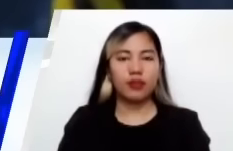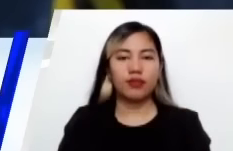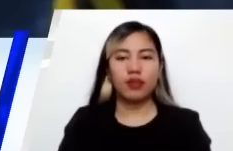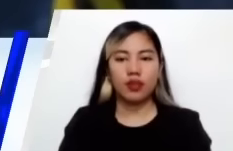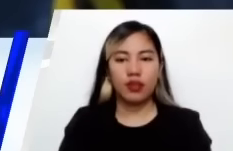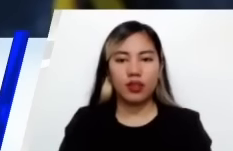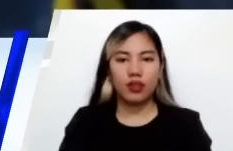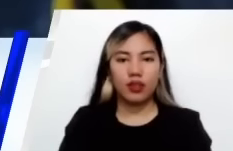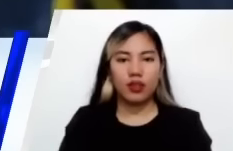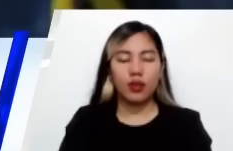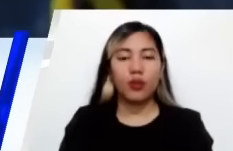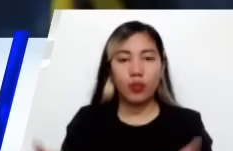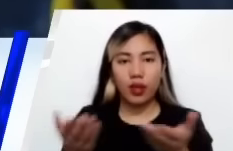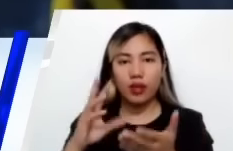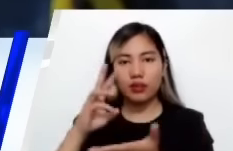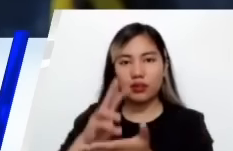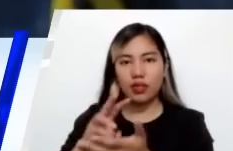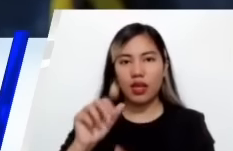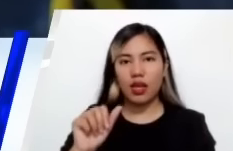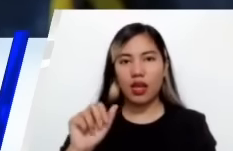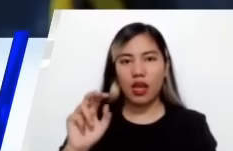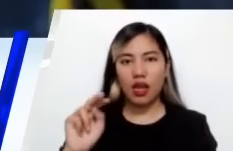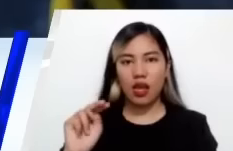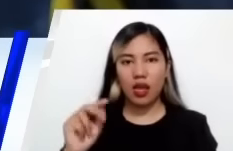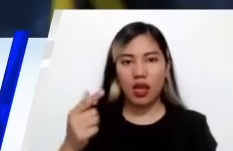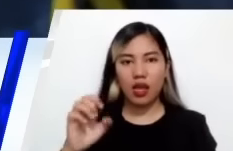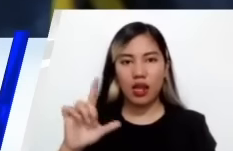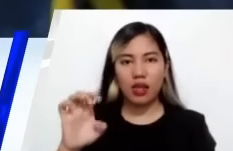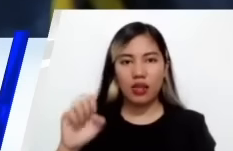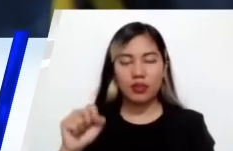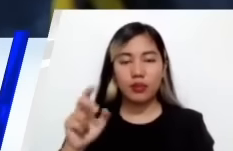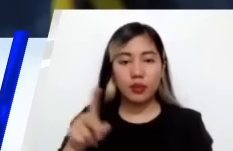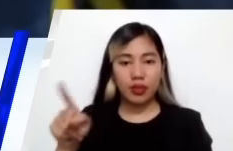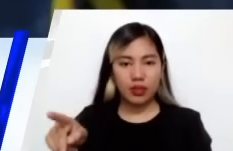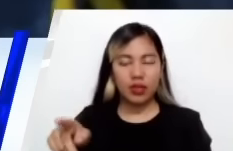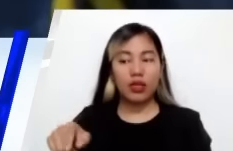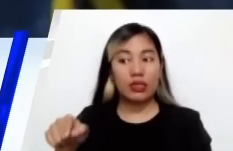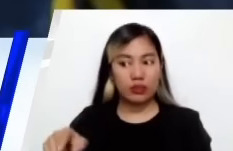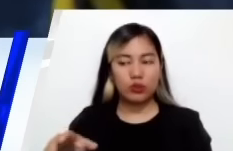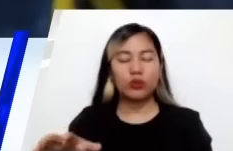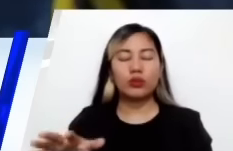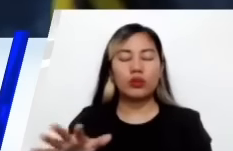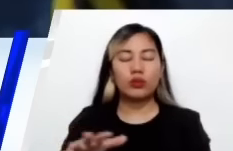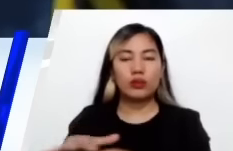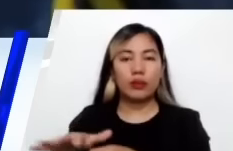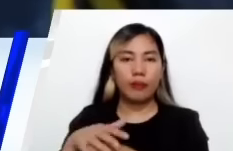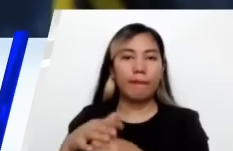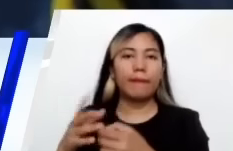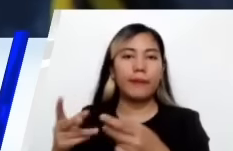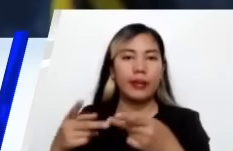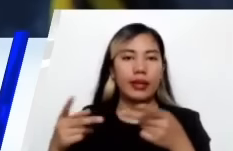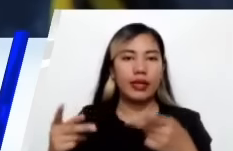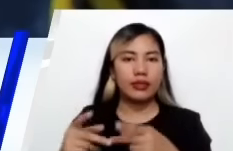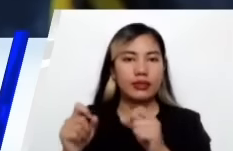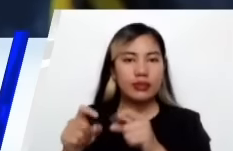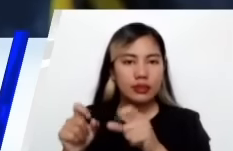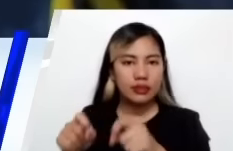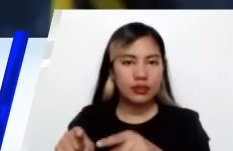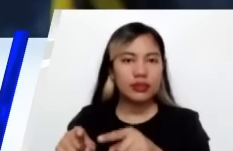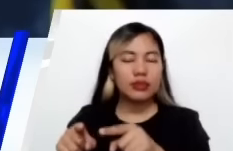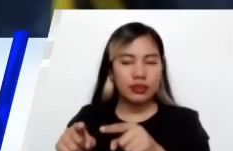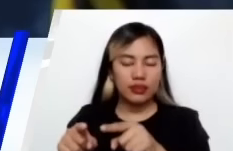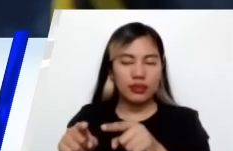Angeles, Pampanga. We can consider this na dito rin sila nag-ooperate, na yung mga binibentahan nila